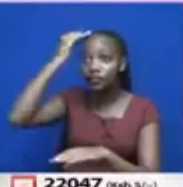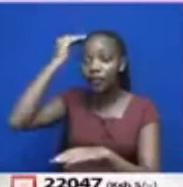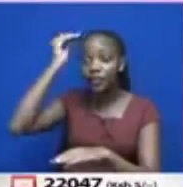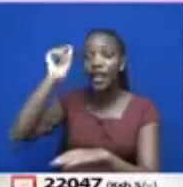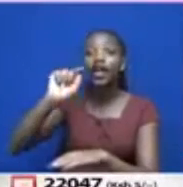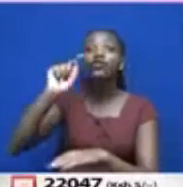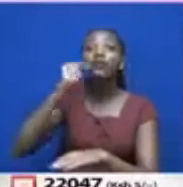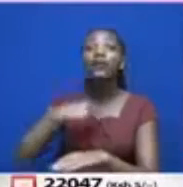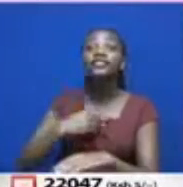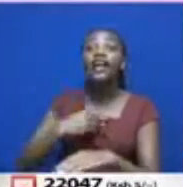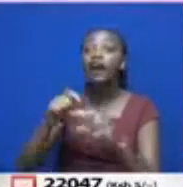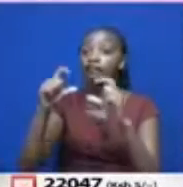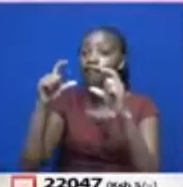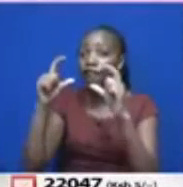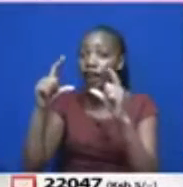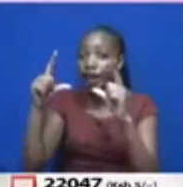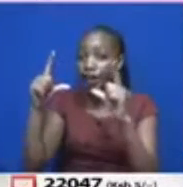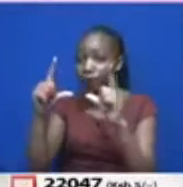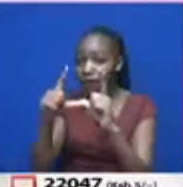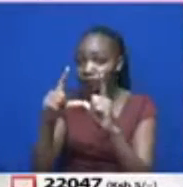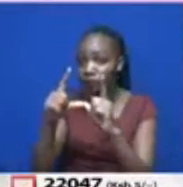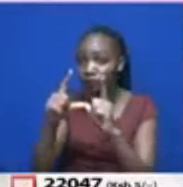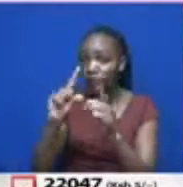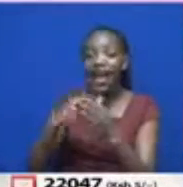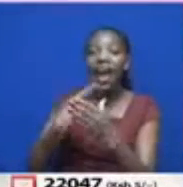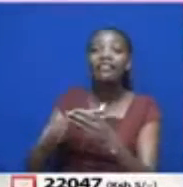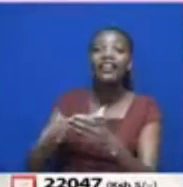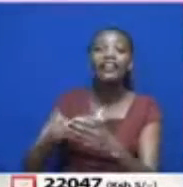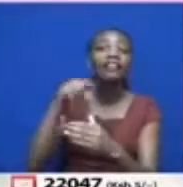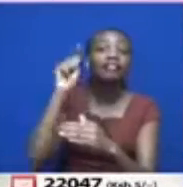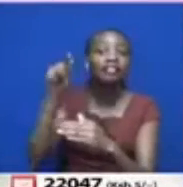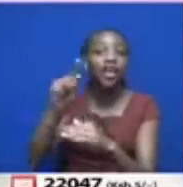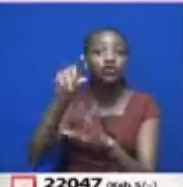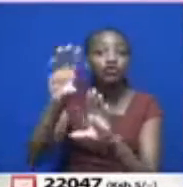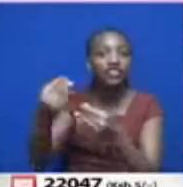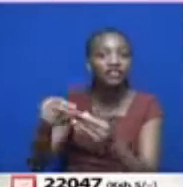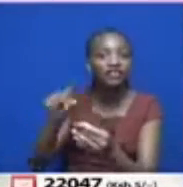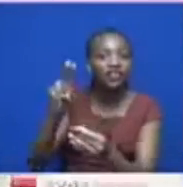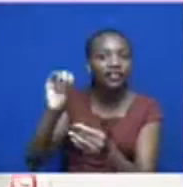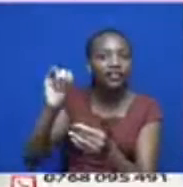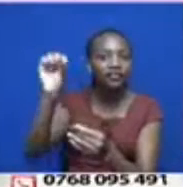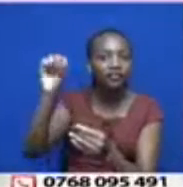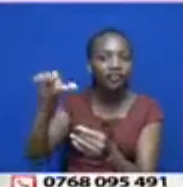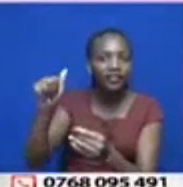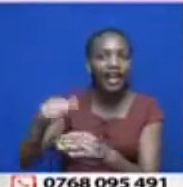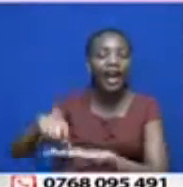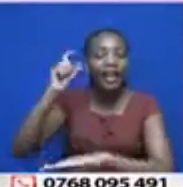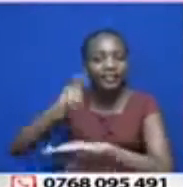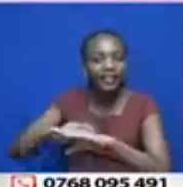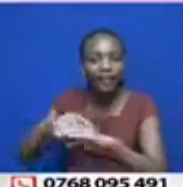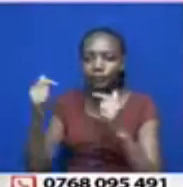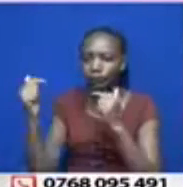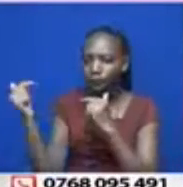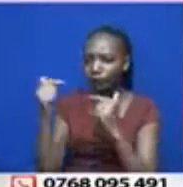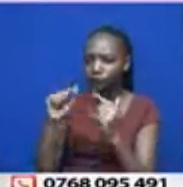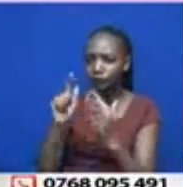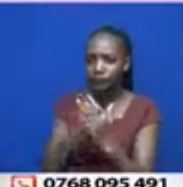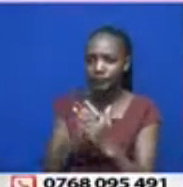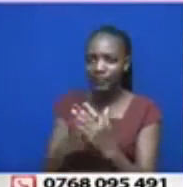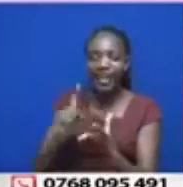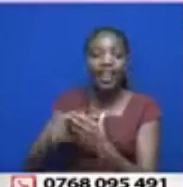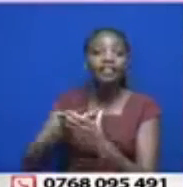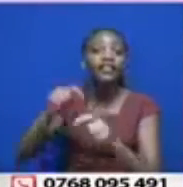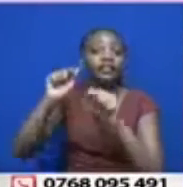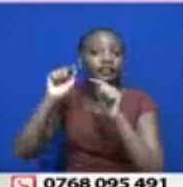passport, unafika Mogadishu, unapewa visa. Wakati tatanishi hivi zilipozuka, ilikuwa sasa ni kwamba lazima uchukue